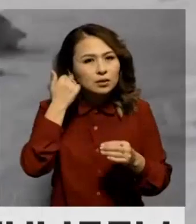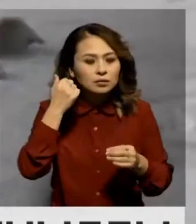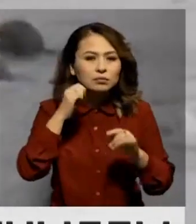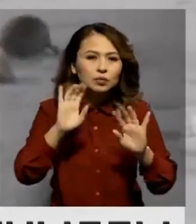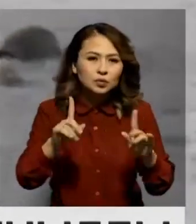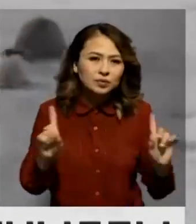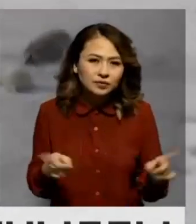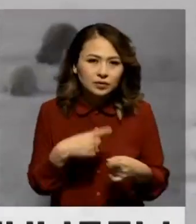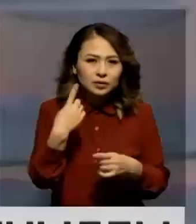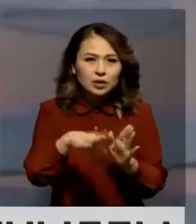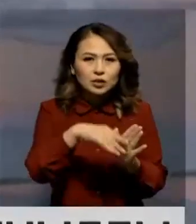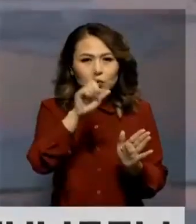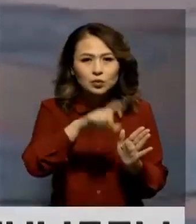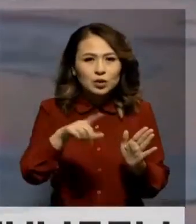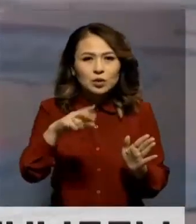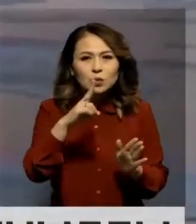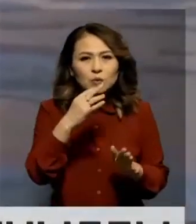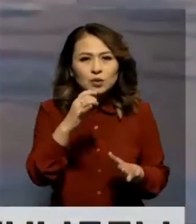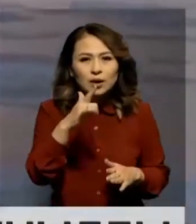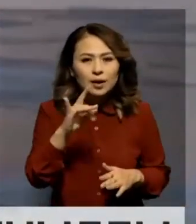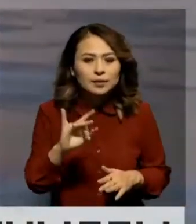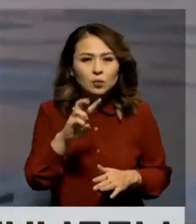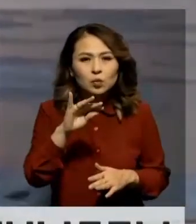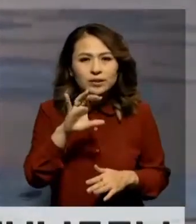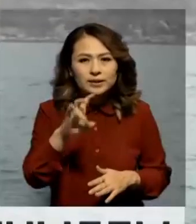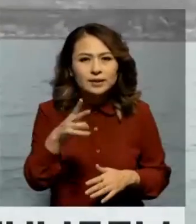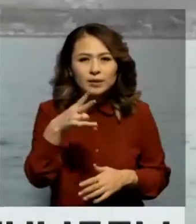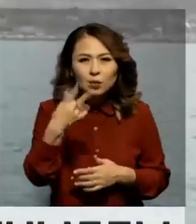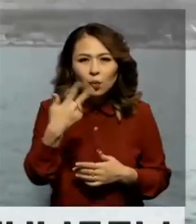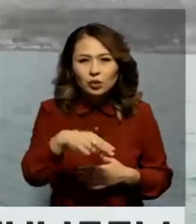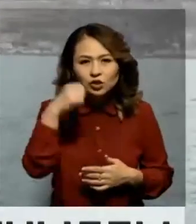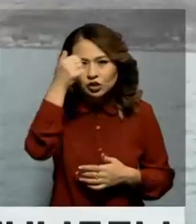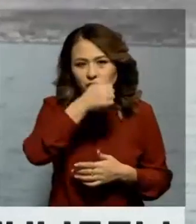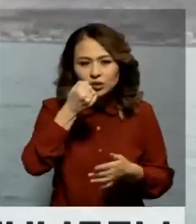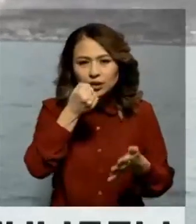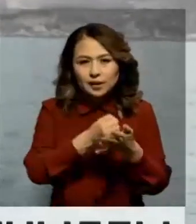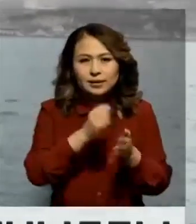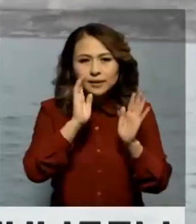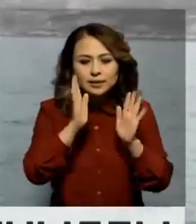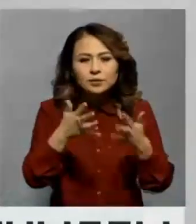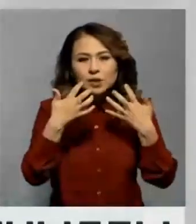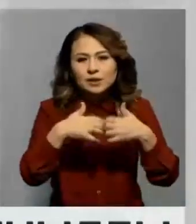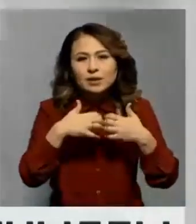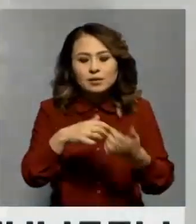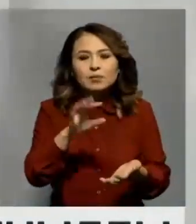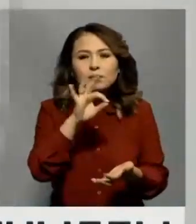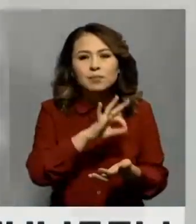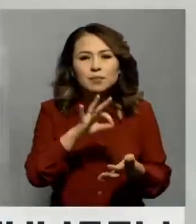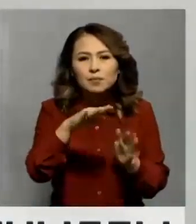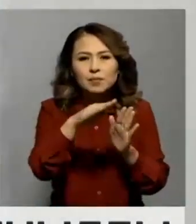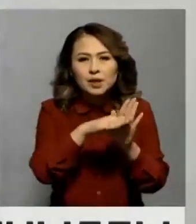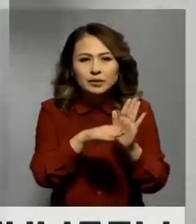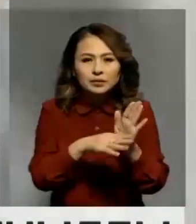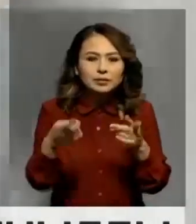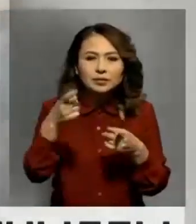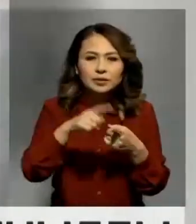сала дамиды, деді сенаторлар депутат Дүйсенғазы Мусин. Осы ретте 2030 жылға дейін есептелген салалық бағдарламаға